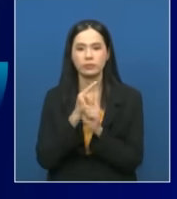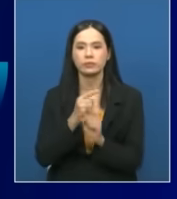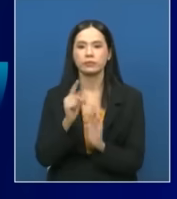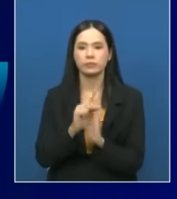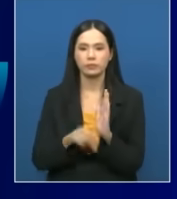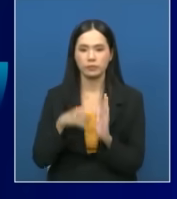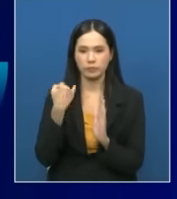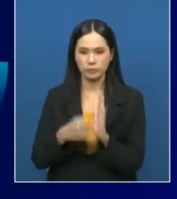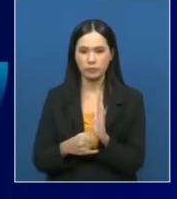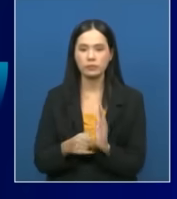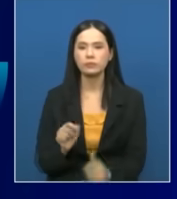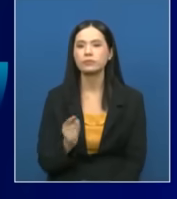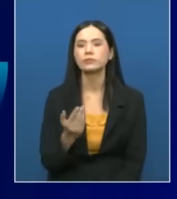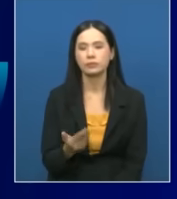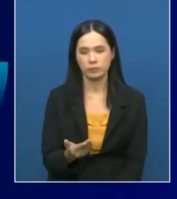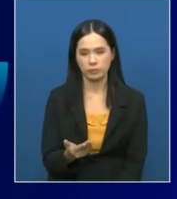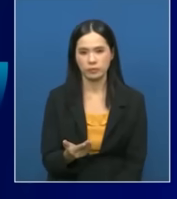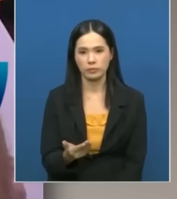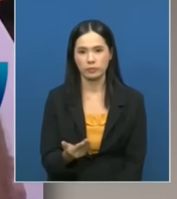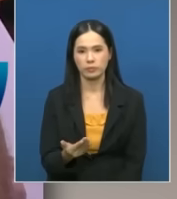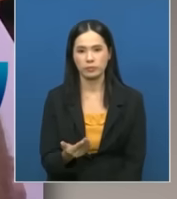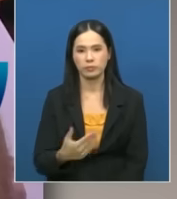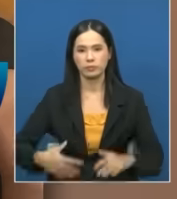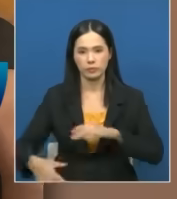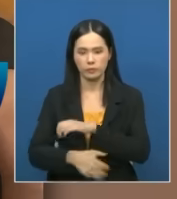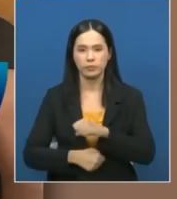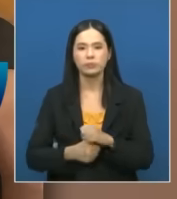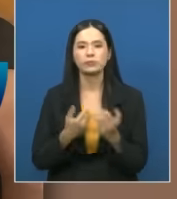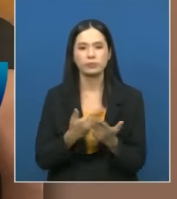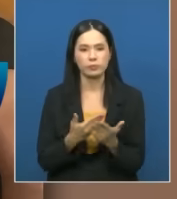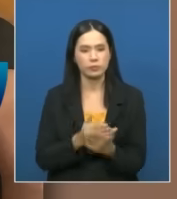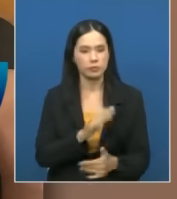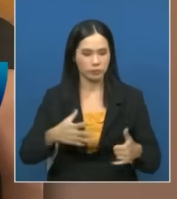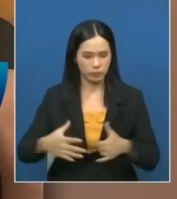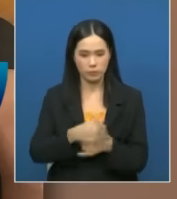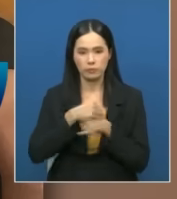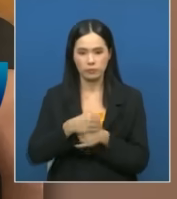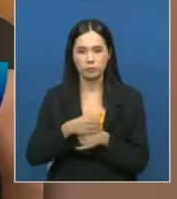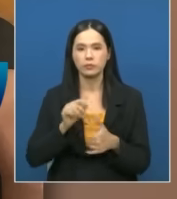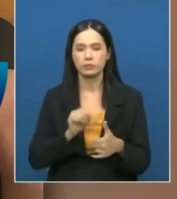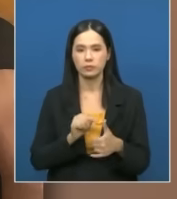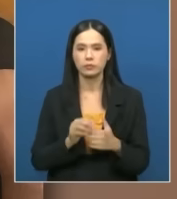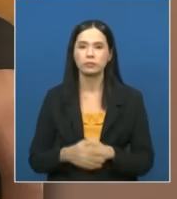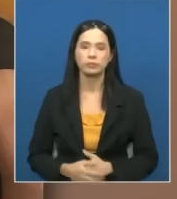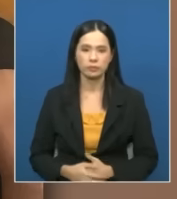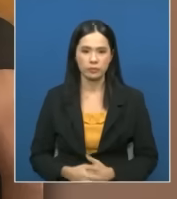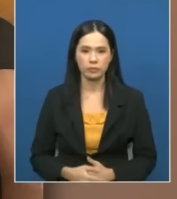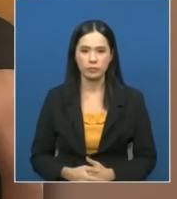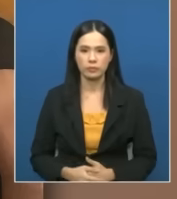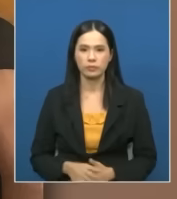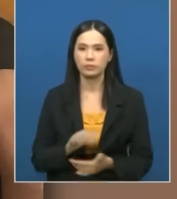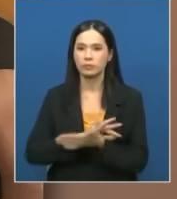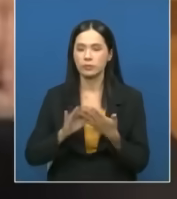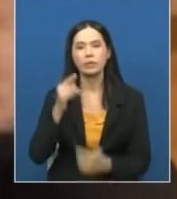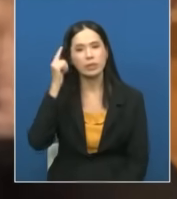ฎหมายหลักๆเลยก็คือร่วมกันปล้นทรัพย์กักขังหน่วงเหนี่ยวแล้วก็ทำร้ายร่างกายนะฮะเรียบร้อย